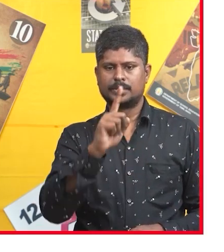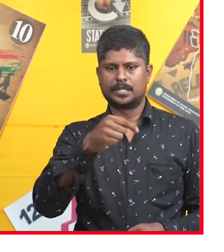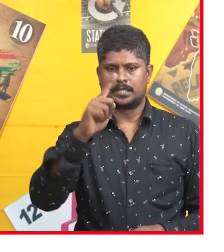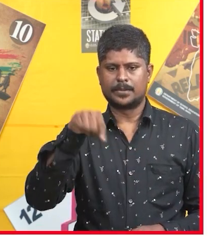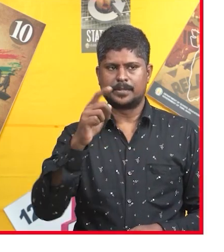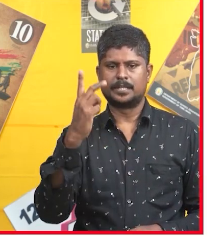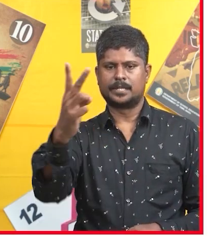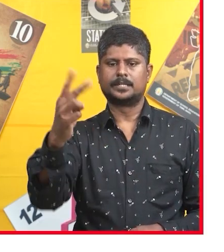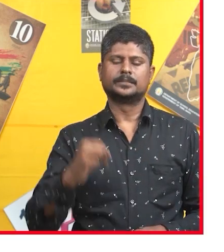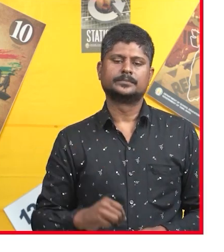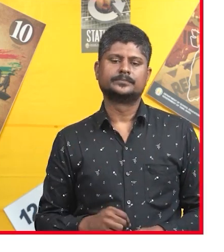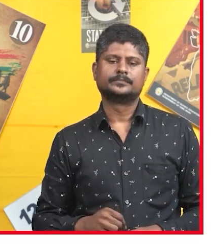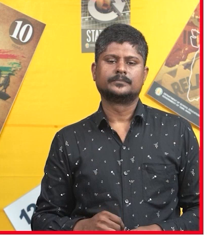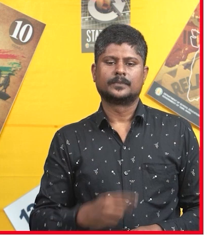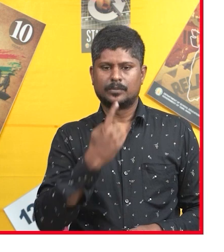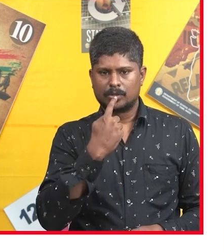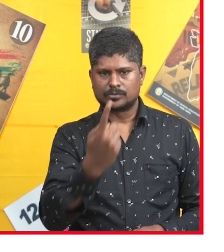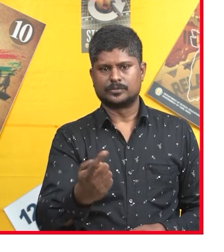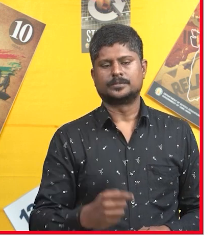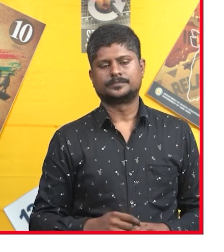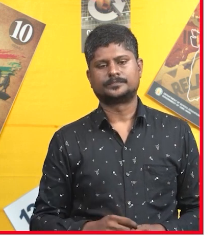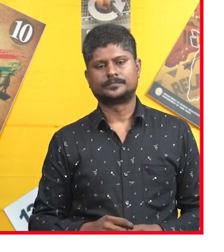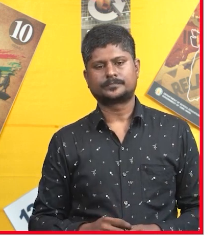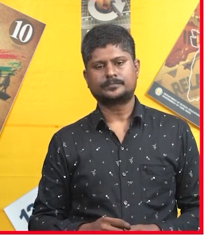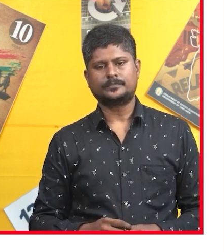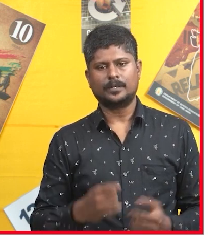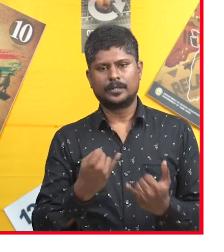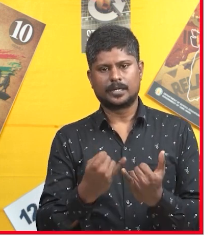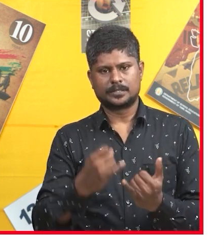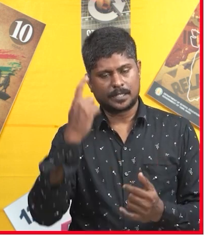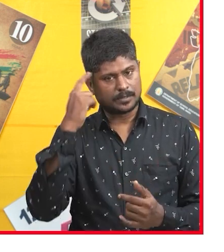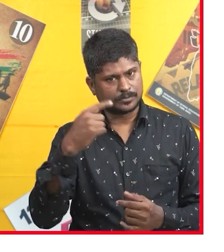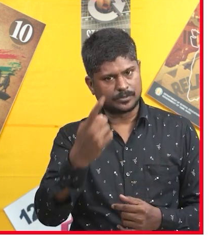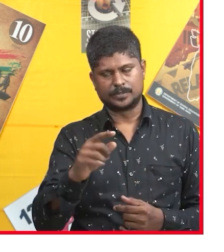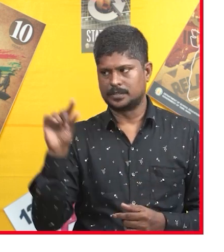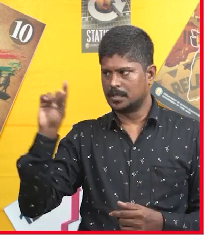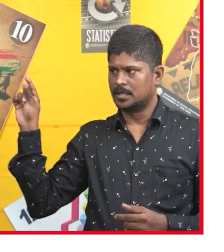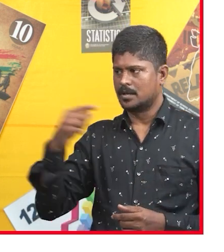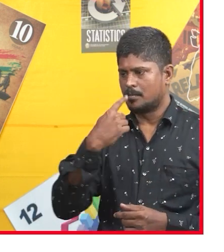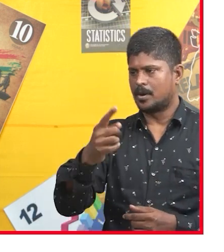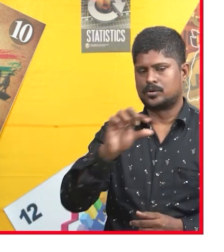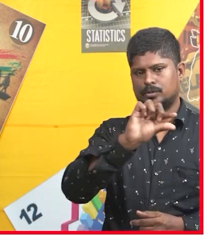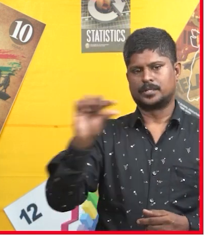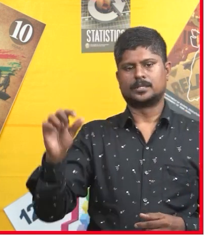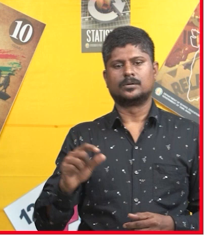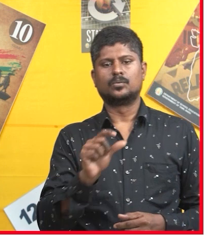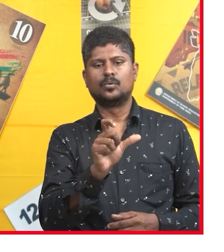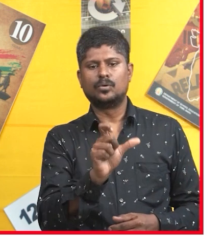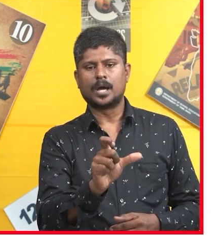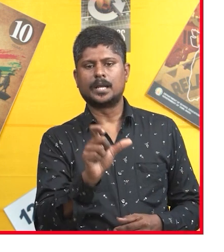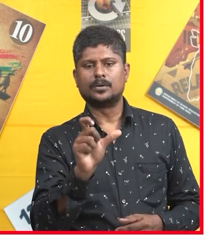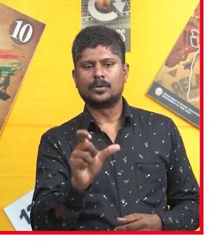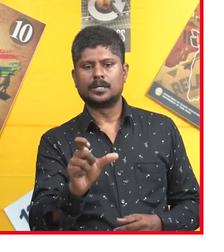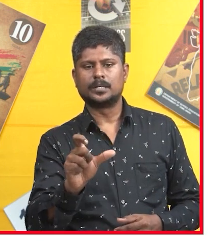182வது பாடல் சொல்லுது, இந்த கருத்தை சொல்லுது. சரிங்களா, கடலுள் மாய்ந்த